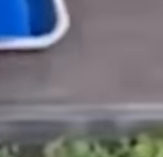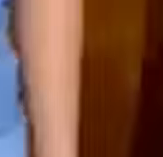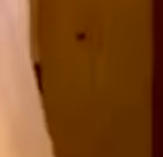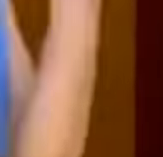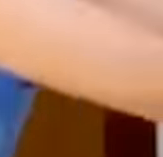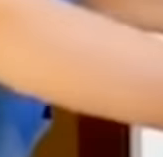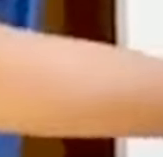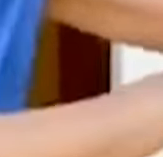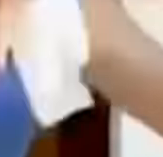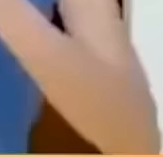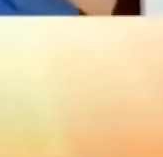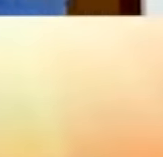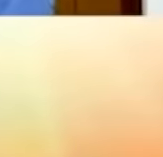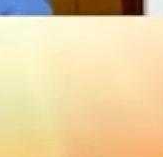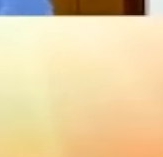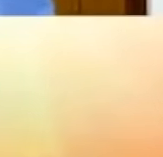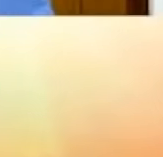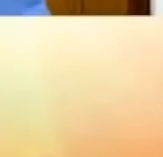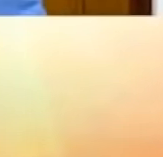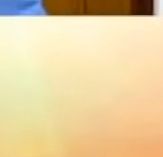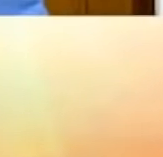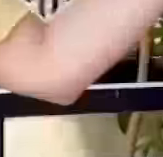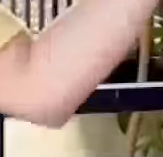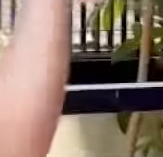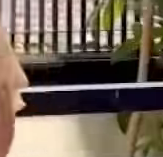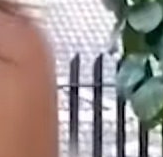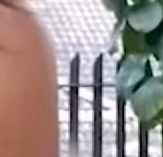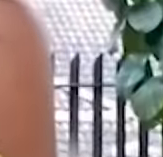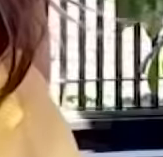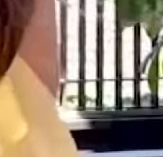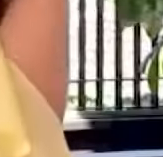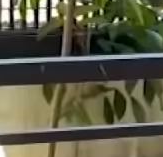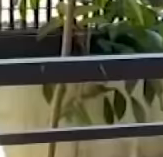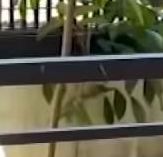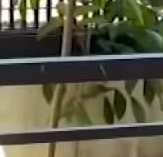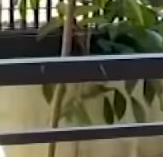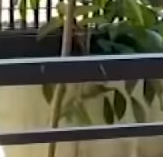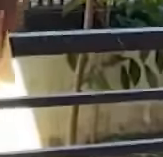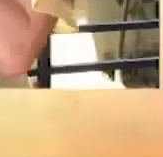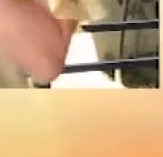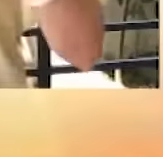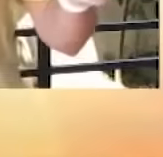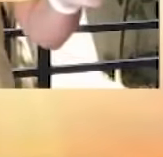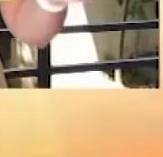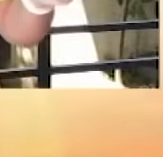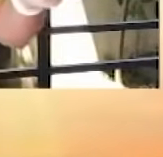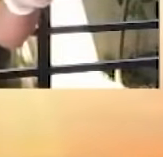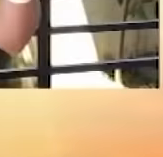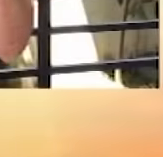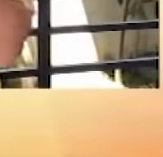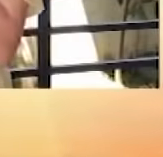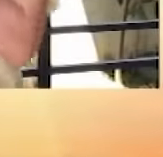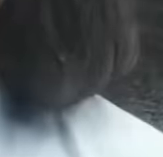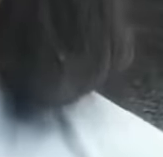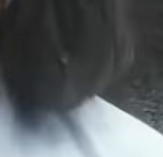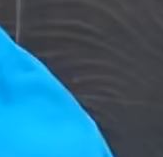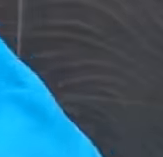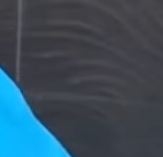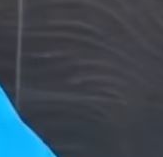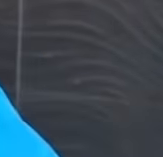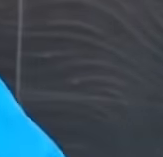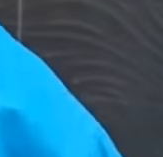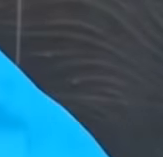Sa unang hirit, unang-una ka. Sa unang hirit, bisyong totoo ang nasa. Unang hirit,